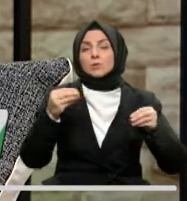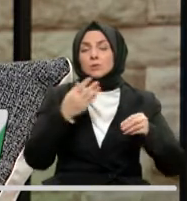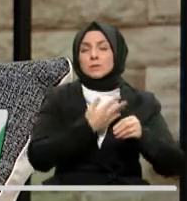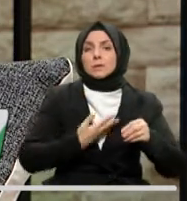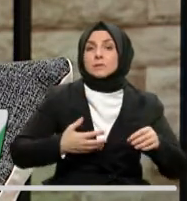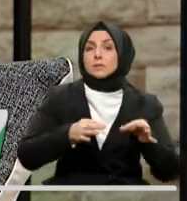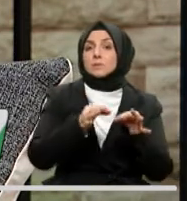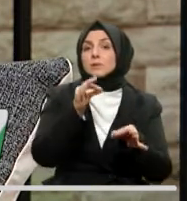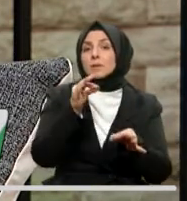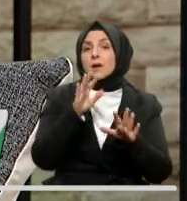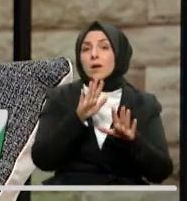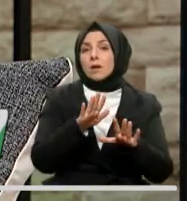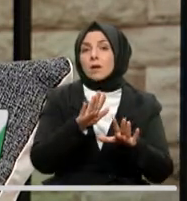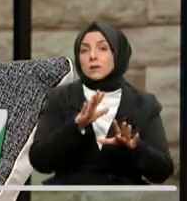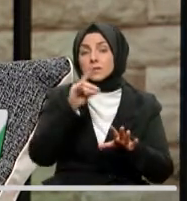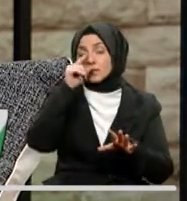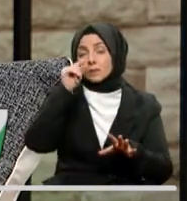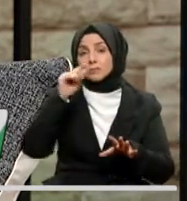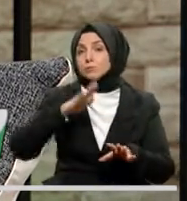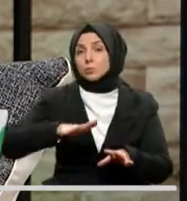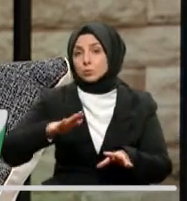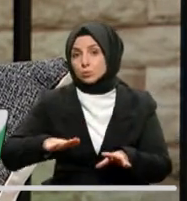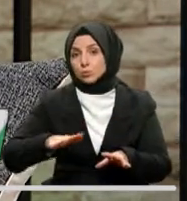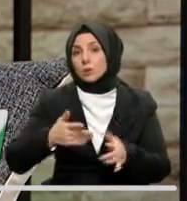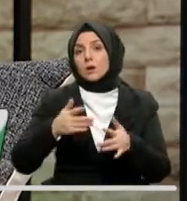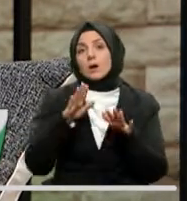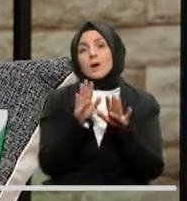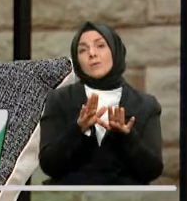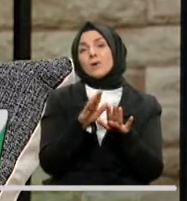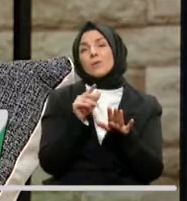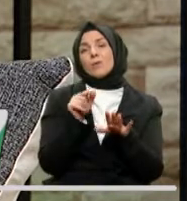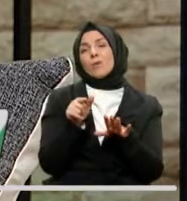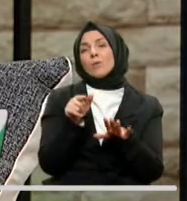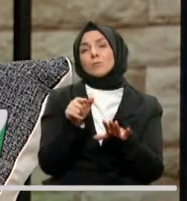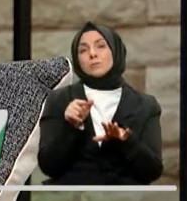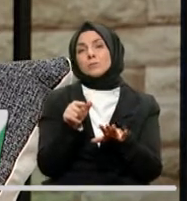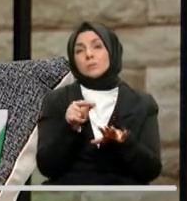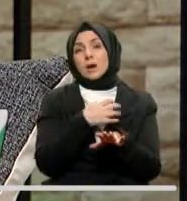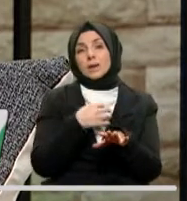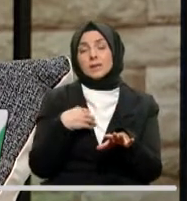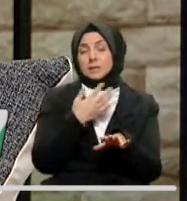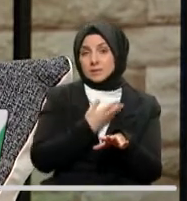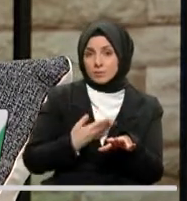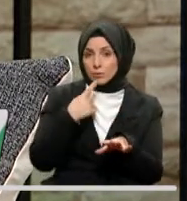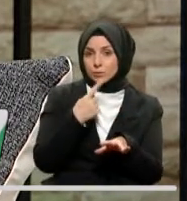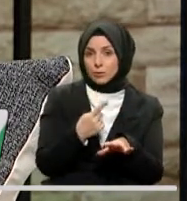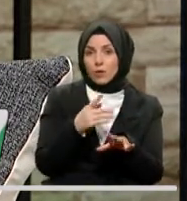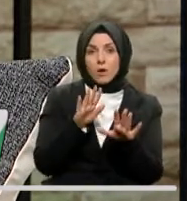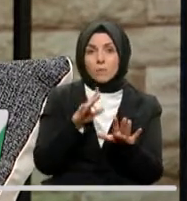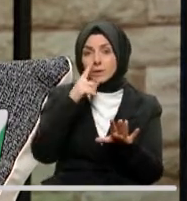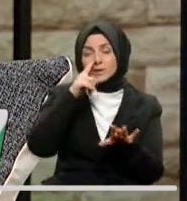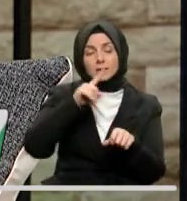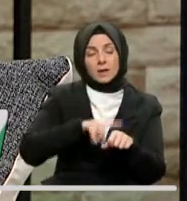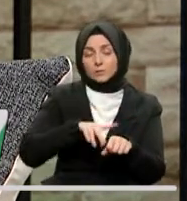kendimizi layık görmüyoruz inanamıyorum namazlarda diken bütün asal anlattıklarımızı bir örnek oldu inanamaz lar ya nasıl